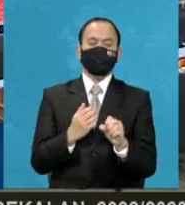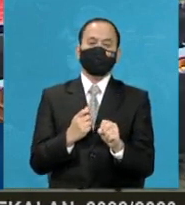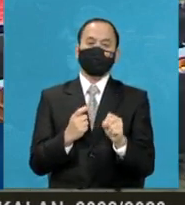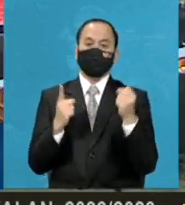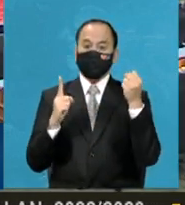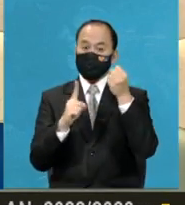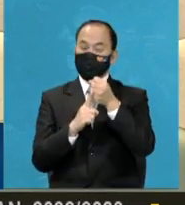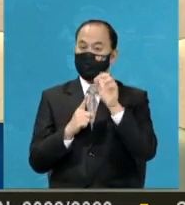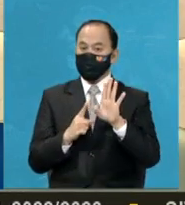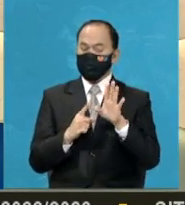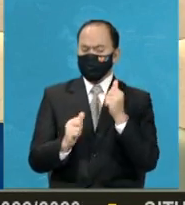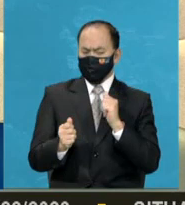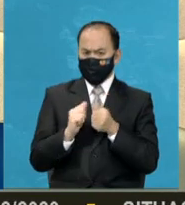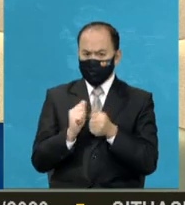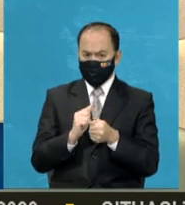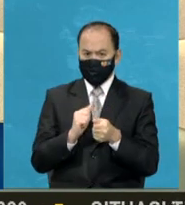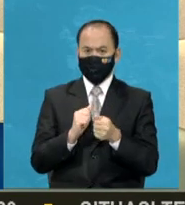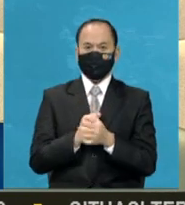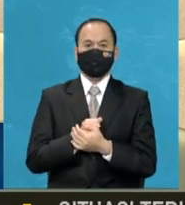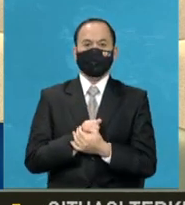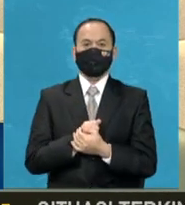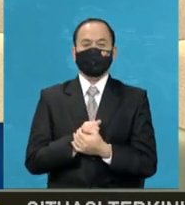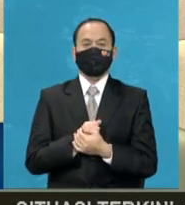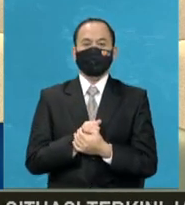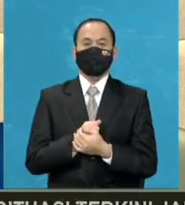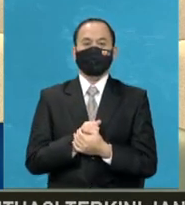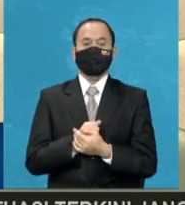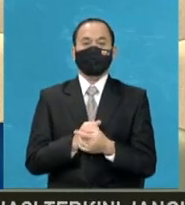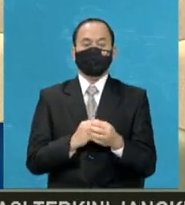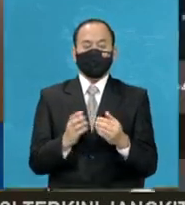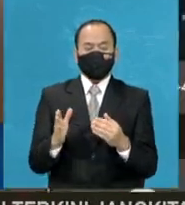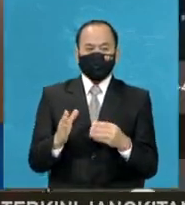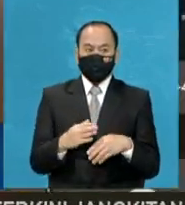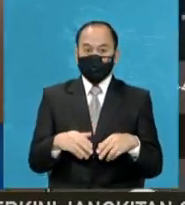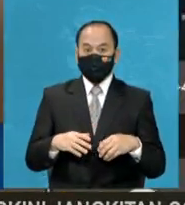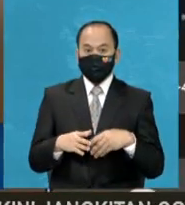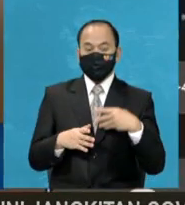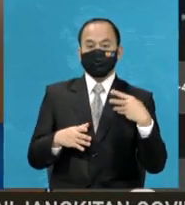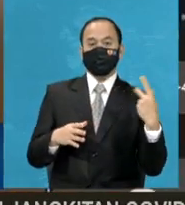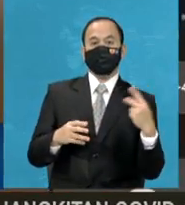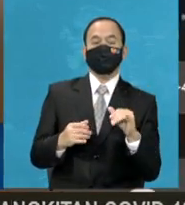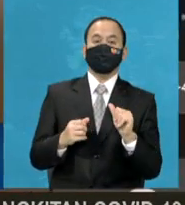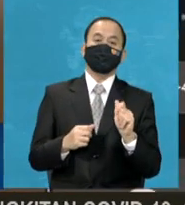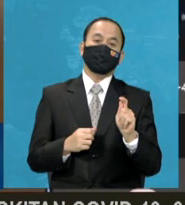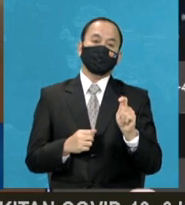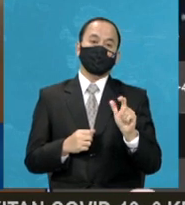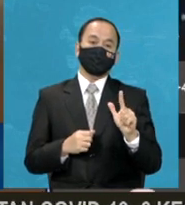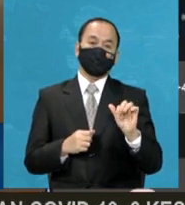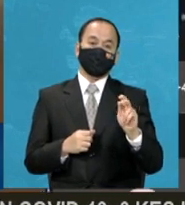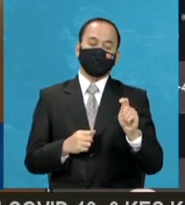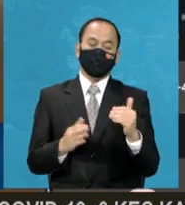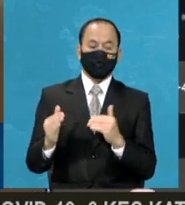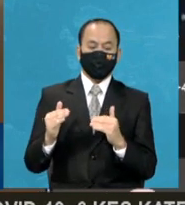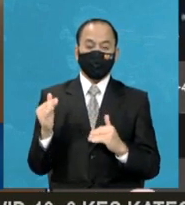ekosistem subkhan yang implusif dan Cemerlang jadi hasratkan untuk mewujudkan kesejahteraan atlet yang stabil membangun